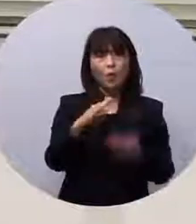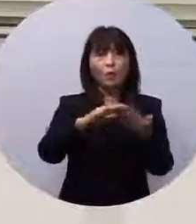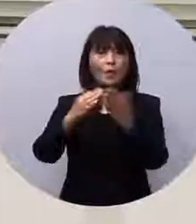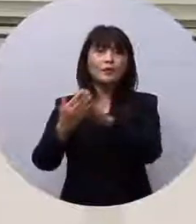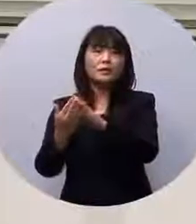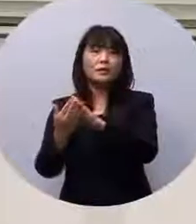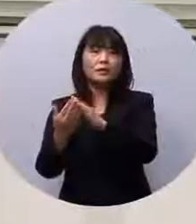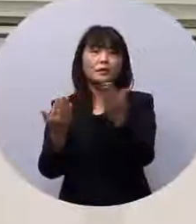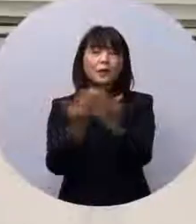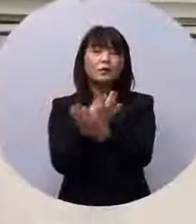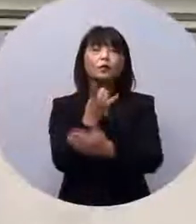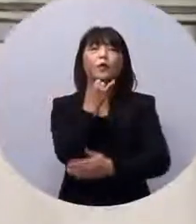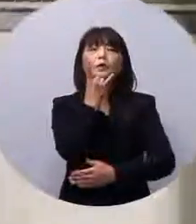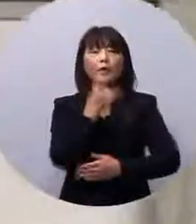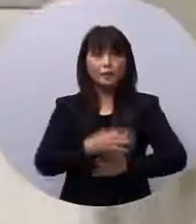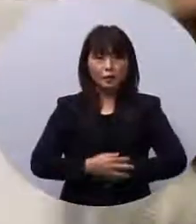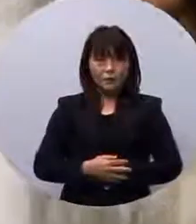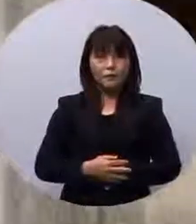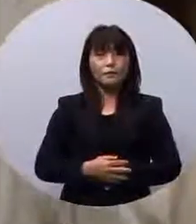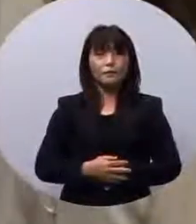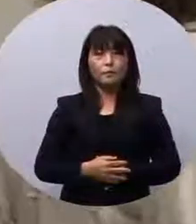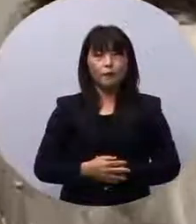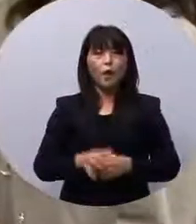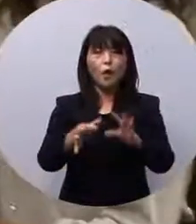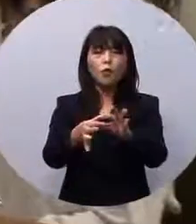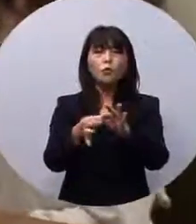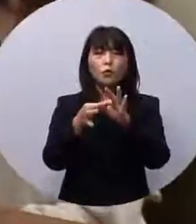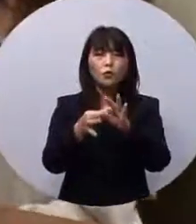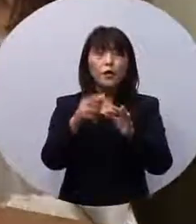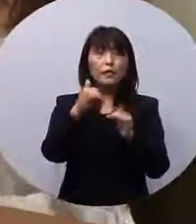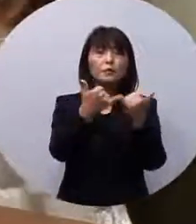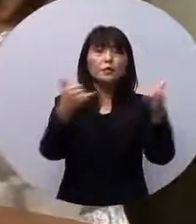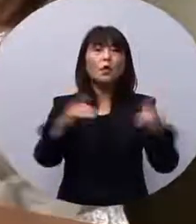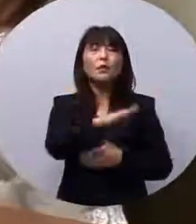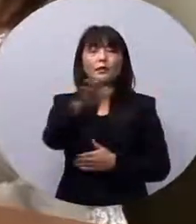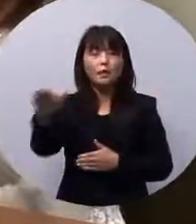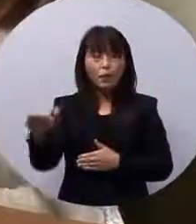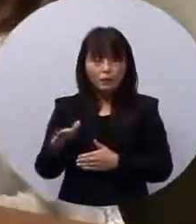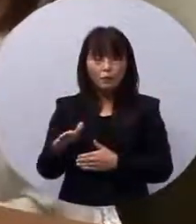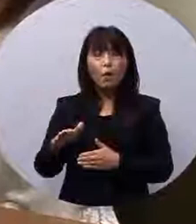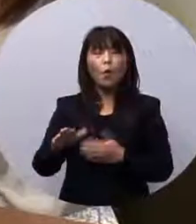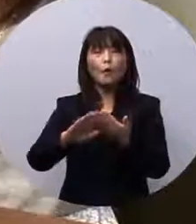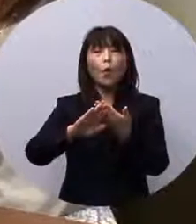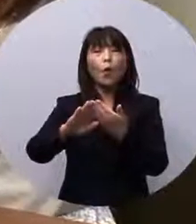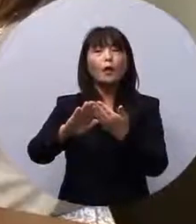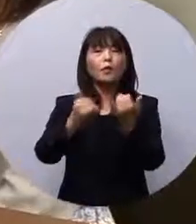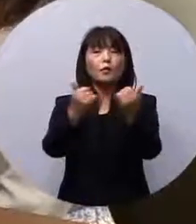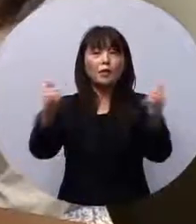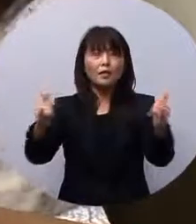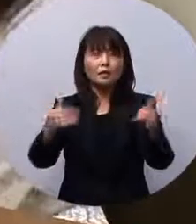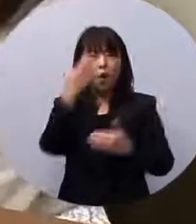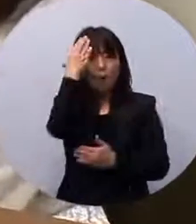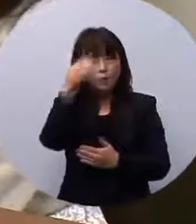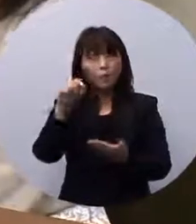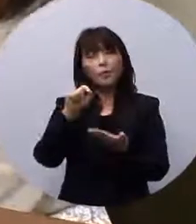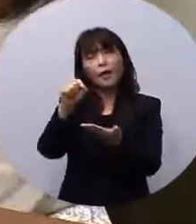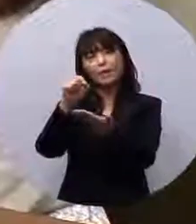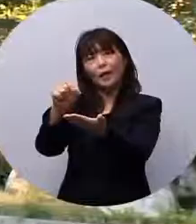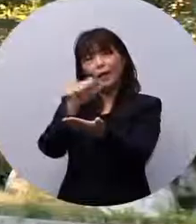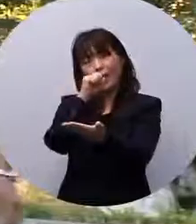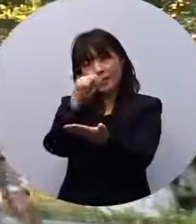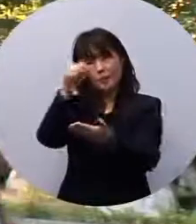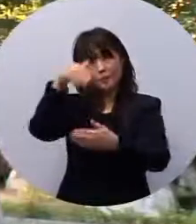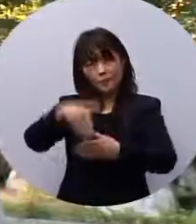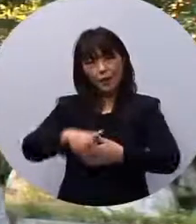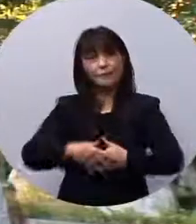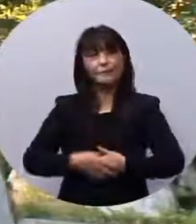を期待しています。 そうですね、はい、この取り組みを通じて市民の方にもまた市外の方にもどんどん魅力を伝えていけたらいいですよね。 そうですね。